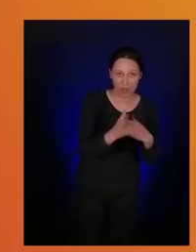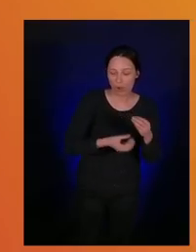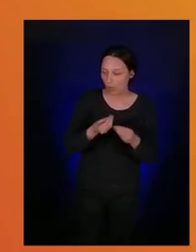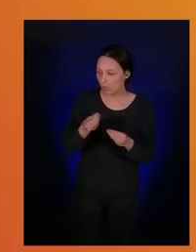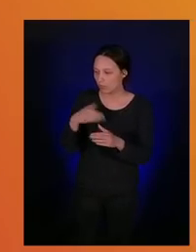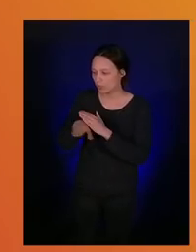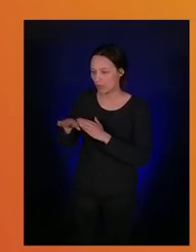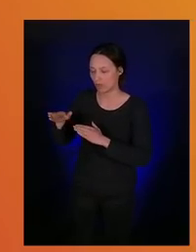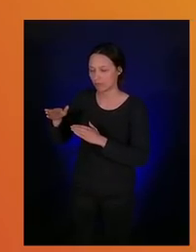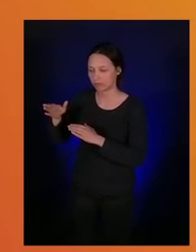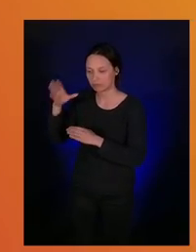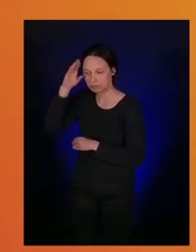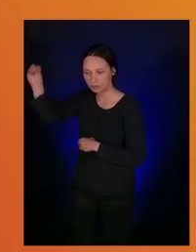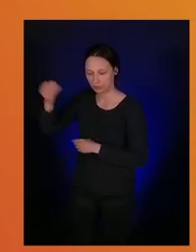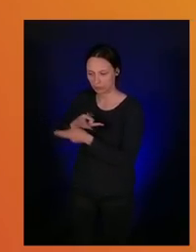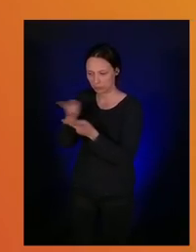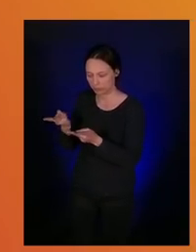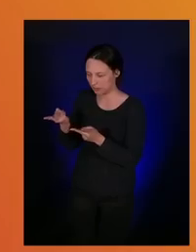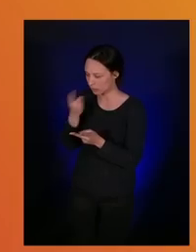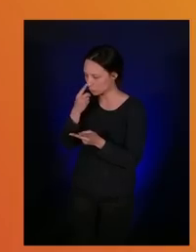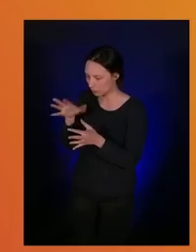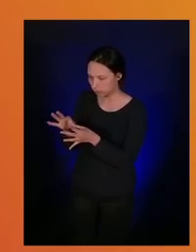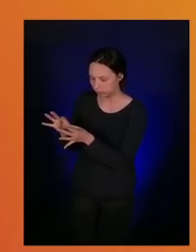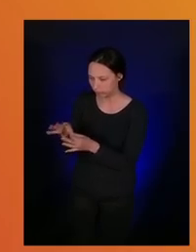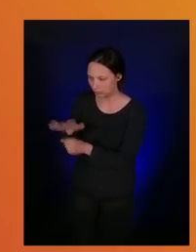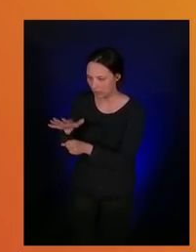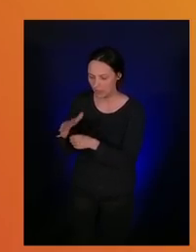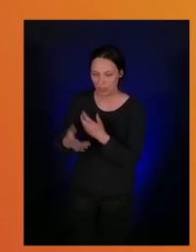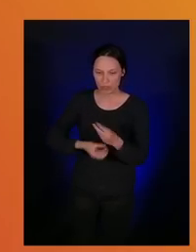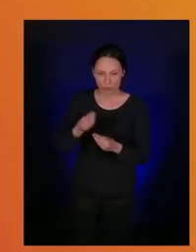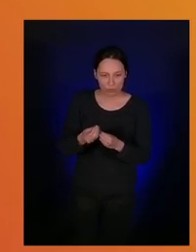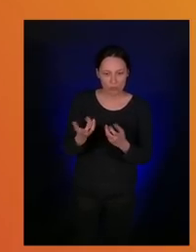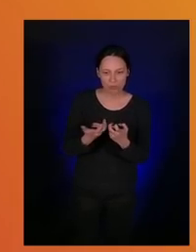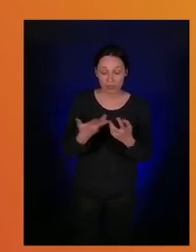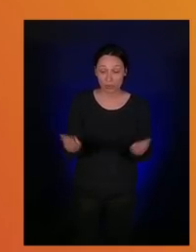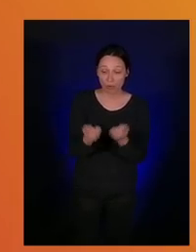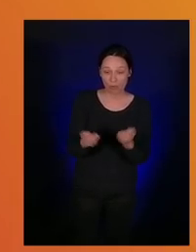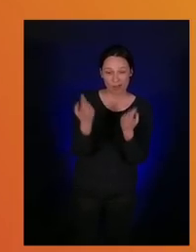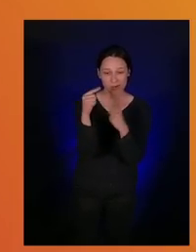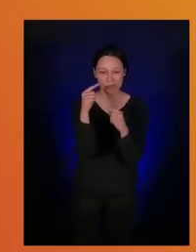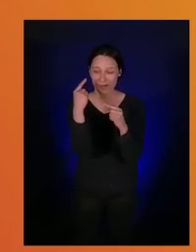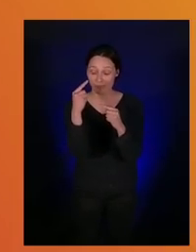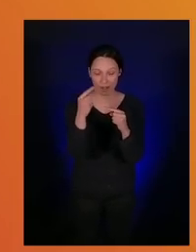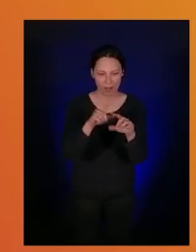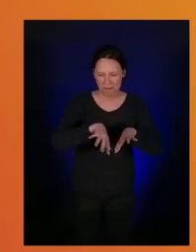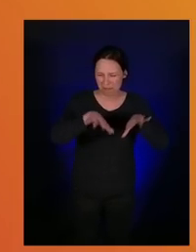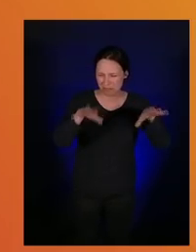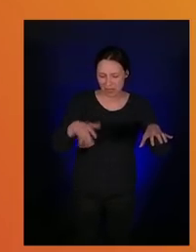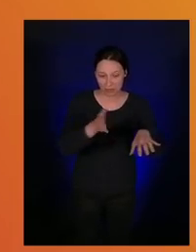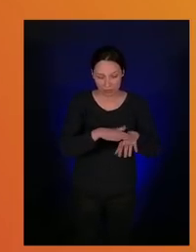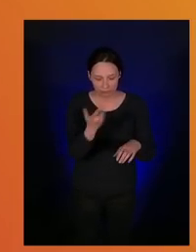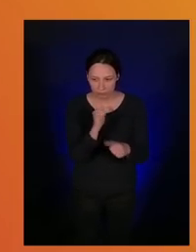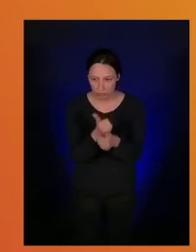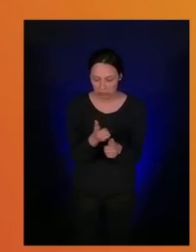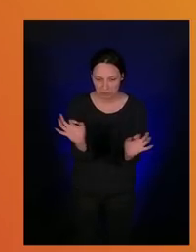non coordonnées, mais également sur les campagnes revendicatives qui se multiplient, dont plus personne ne suit. Sur la contradiction, quand on